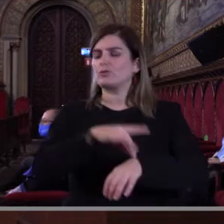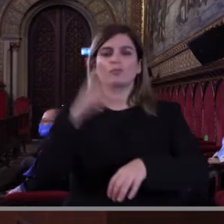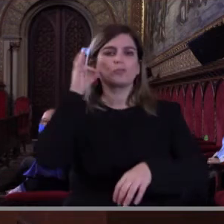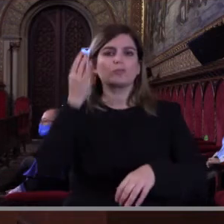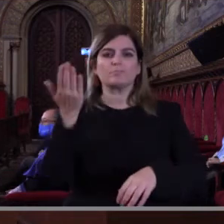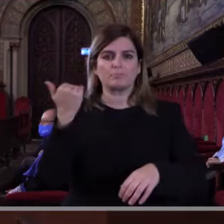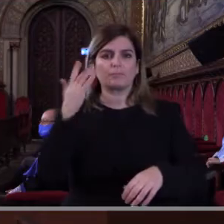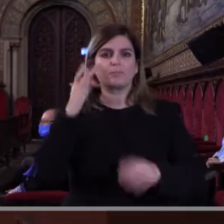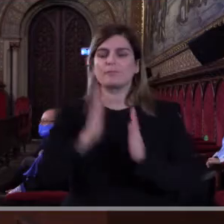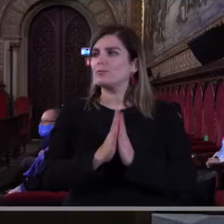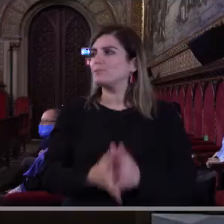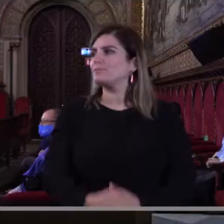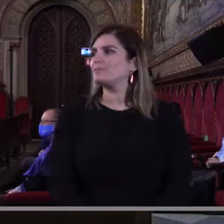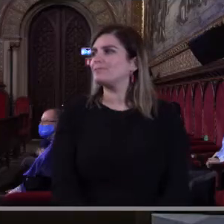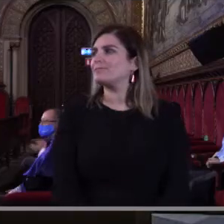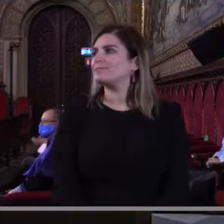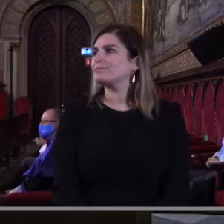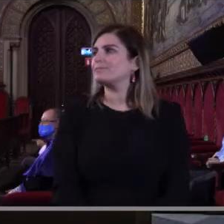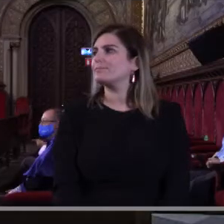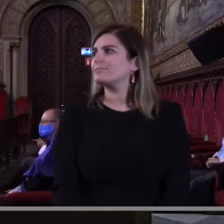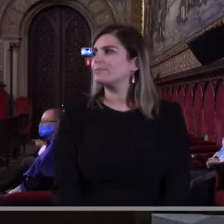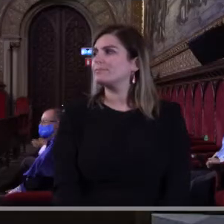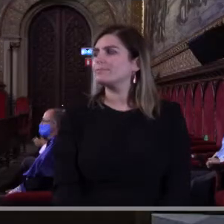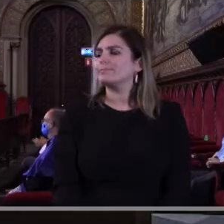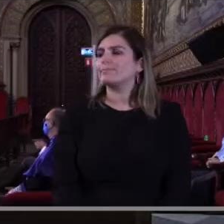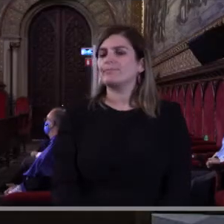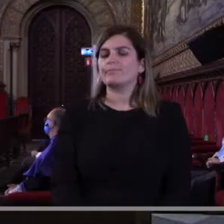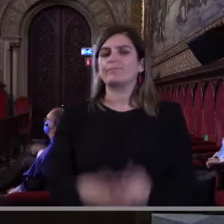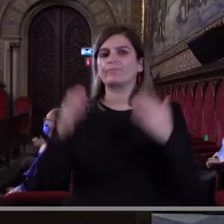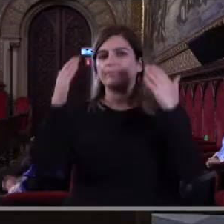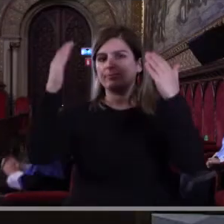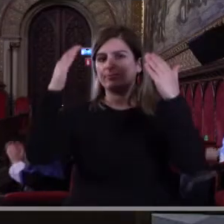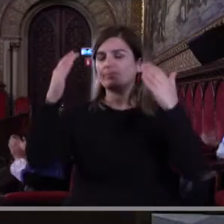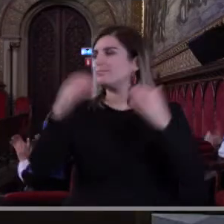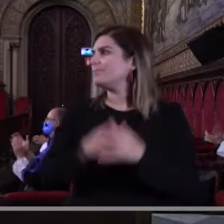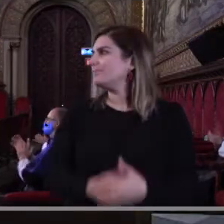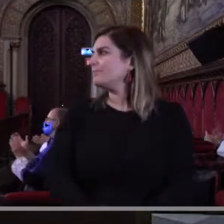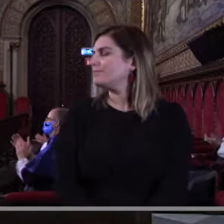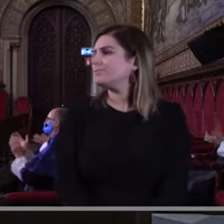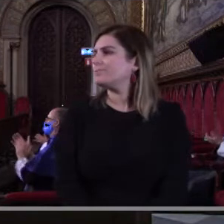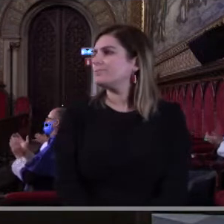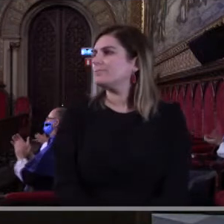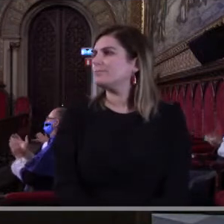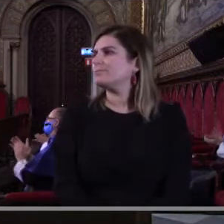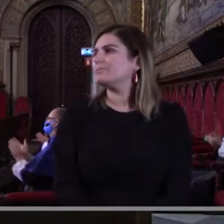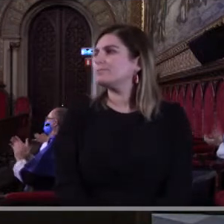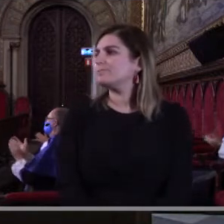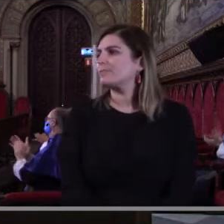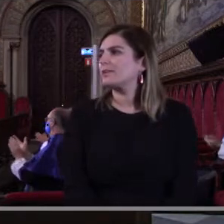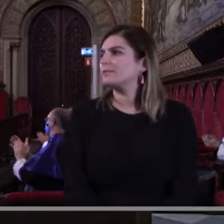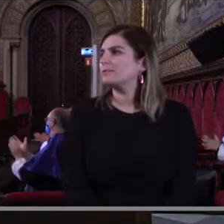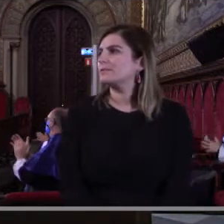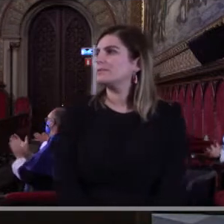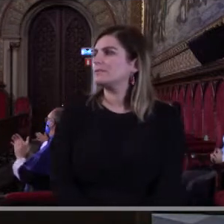La doctora, si es vol apropar. Volem felicitar també a la doctora García...